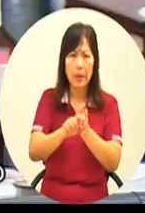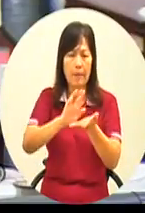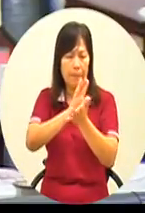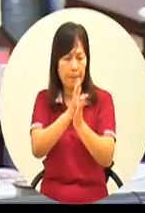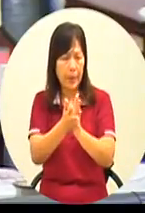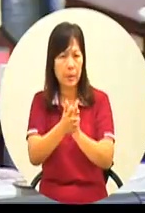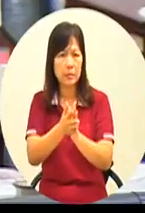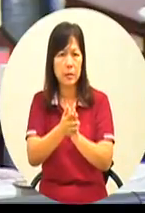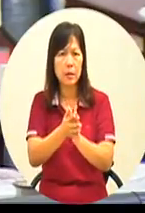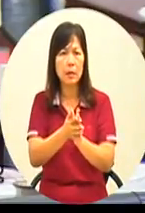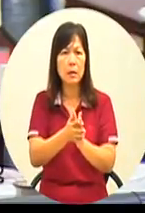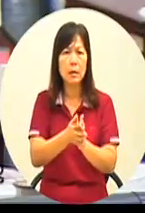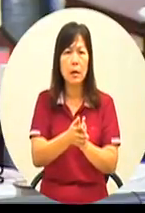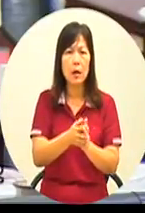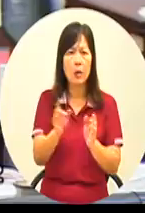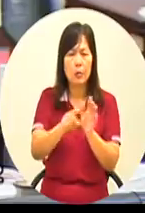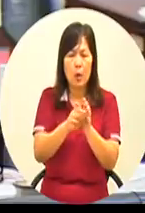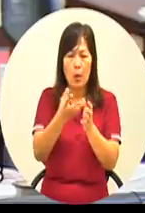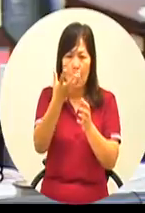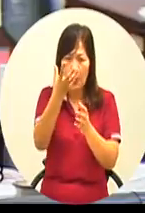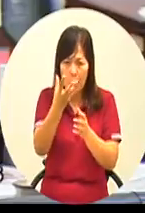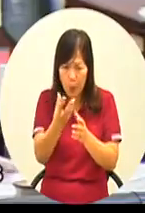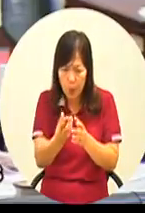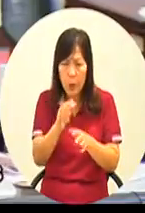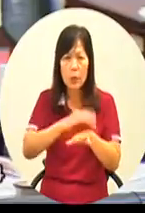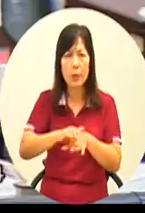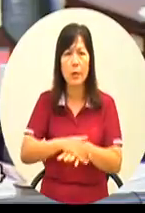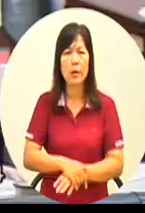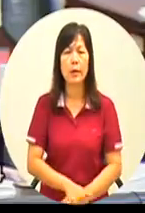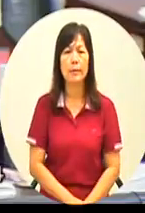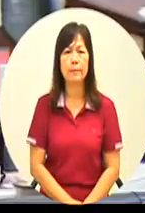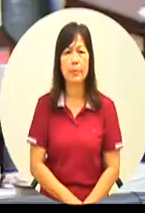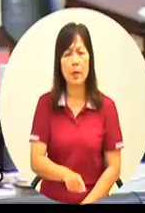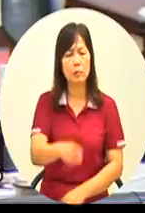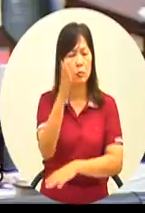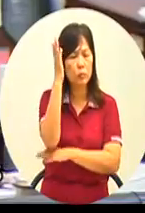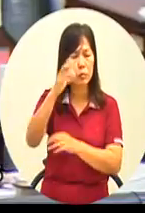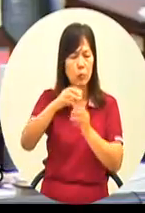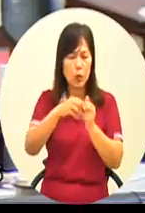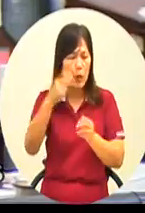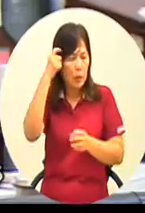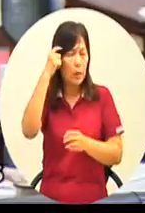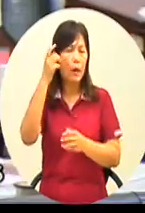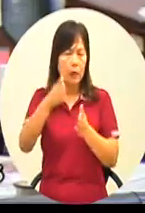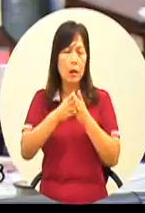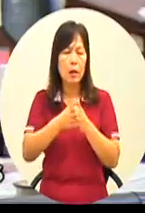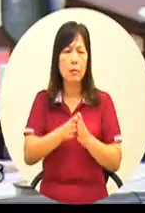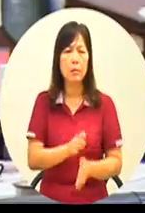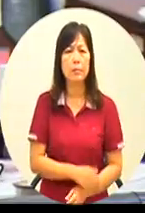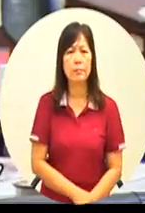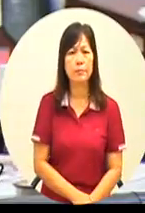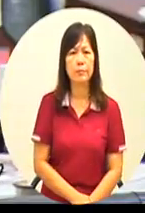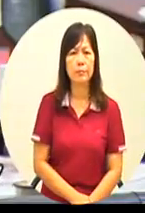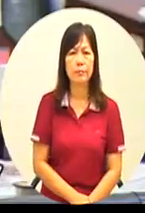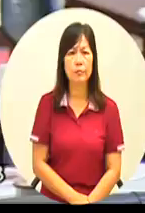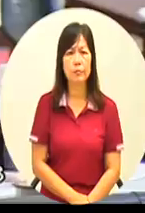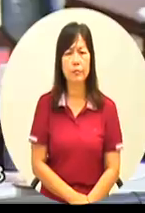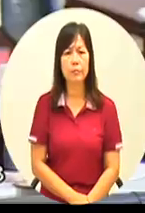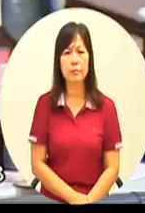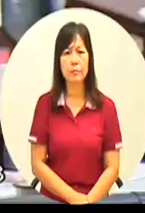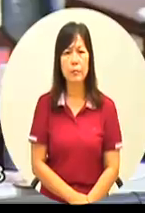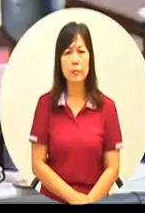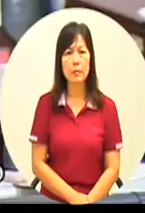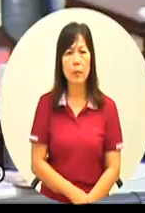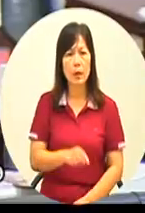说有一些萎缩的状态哈，我觉得这不是一个政策所乐见的。因此呢，我在这